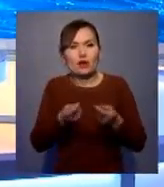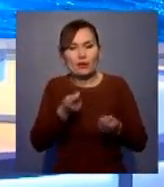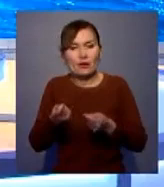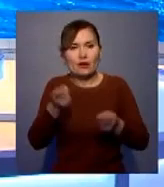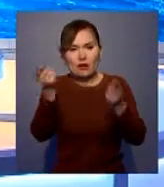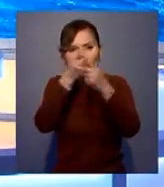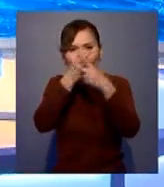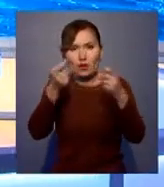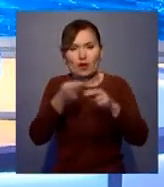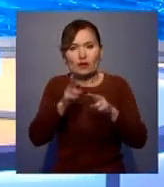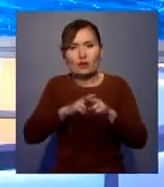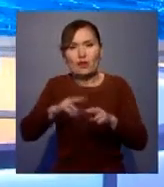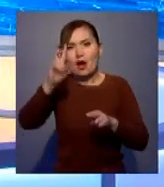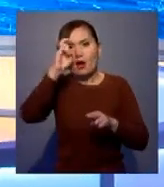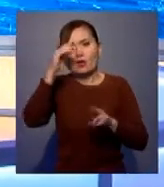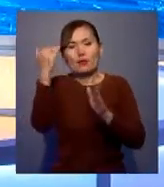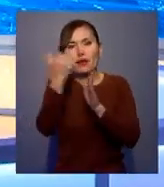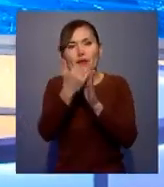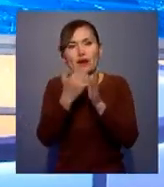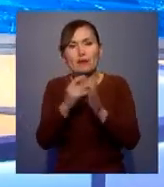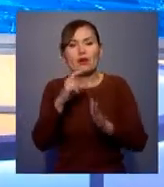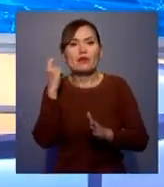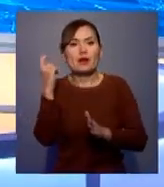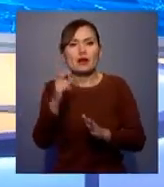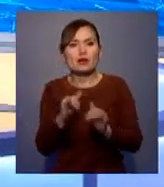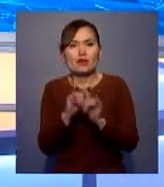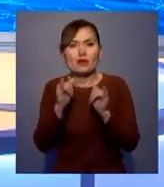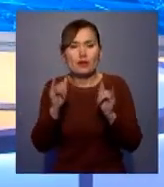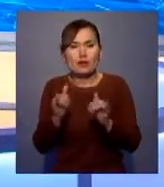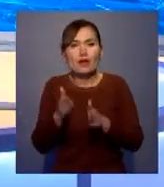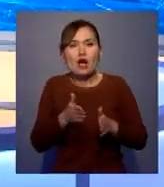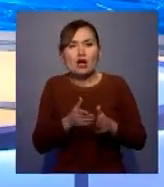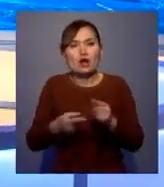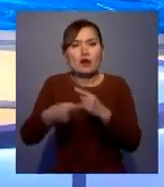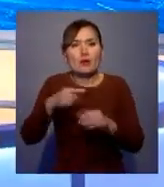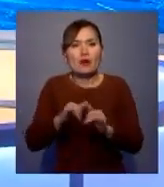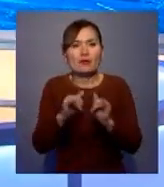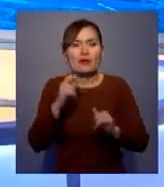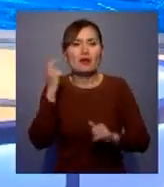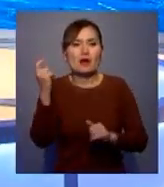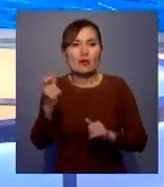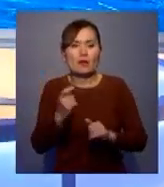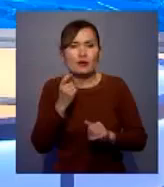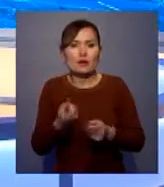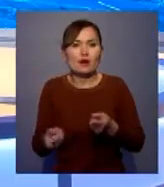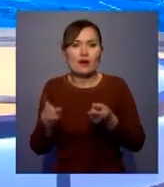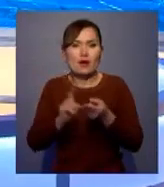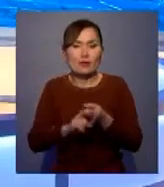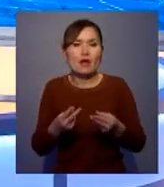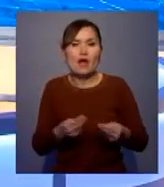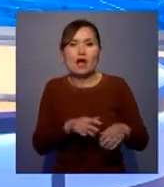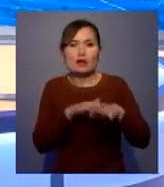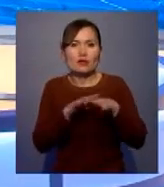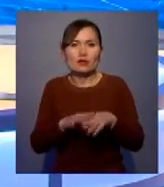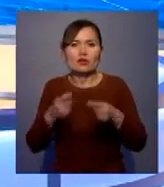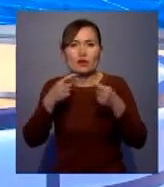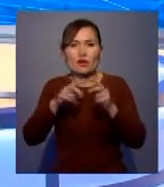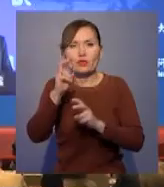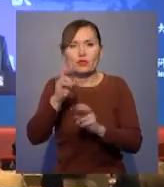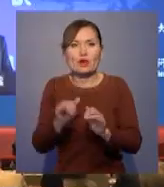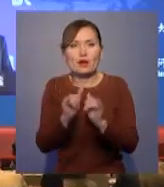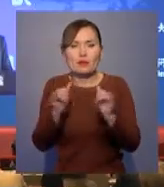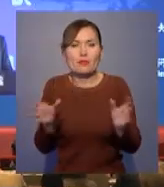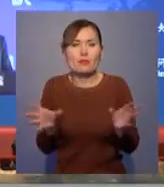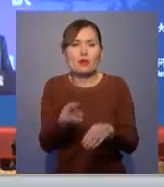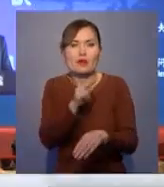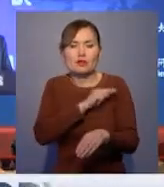Нұрышев осындай мәлімет келтірді. Нұрлы жол экономикалық бағдарламасы Жібек жолы экономикалық белдеуімен ұштасып, инвестиция және индустрия